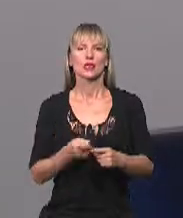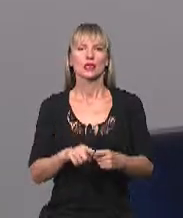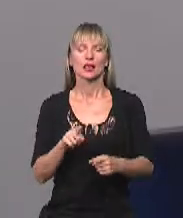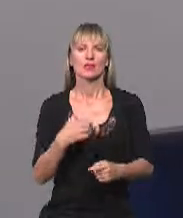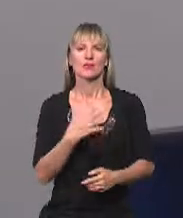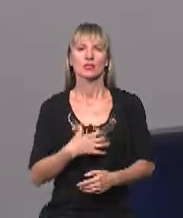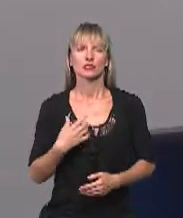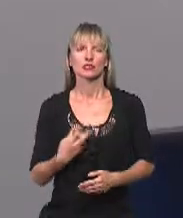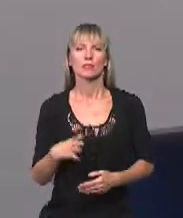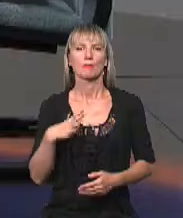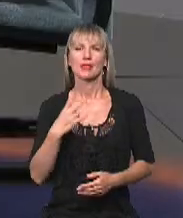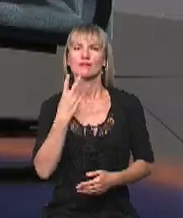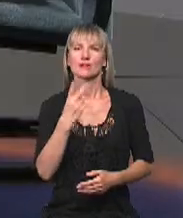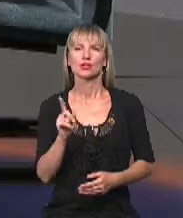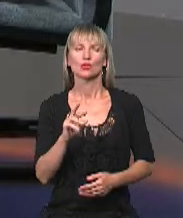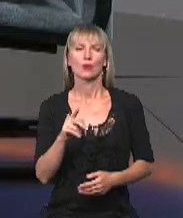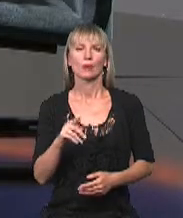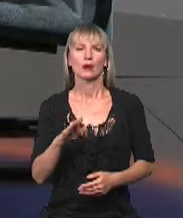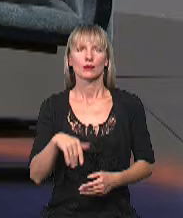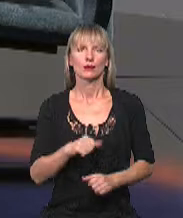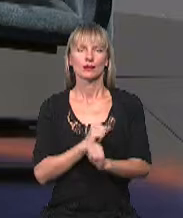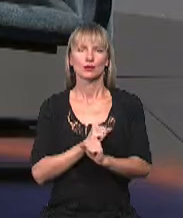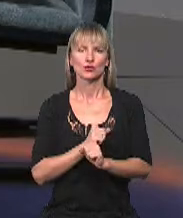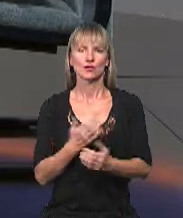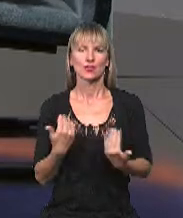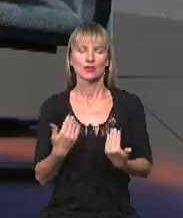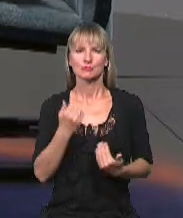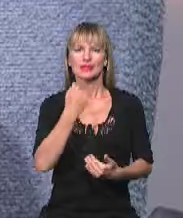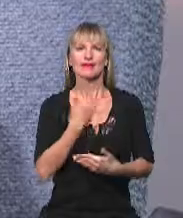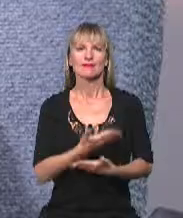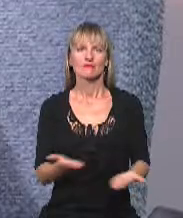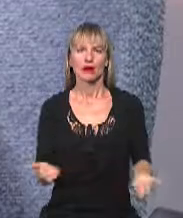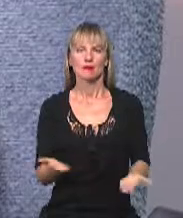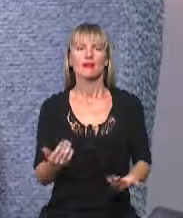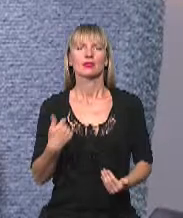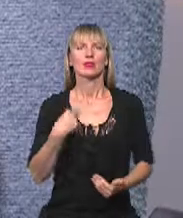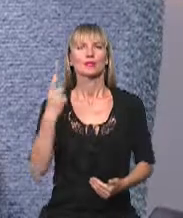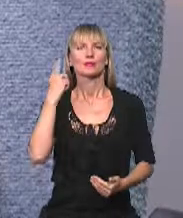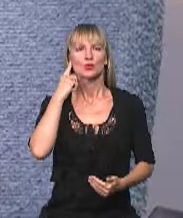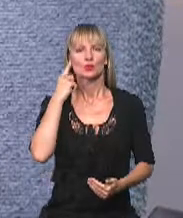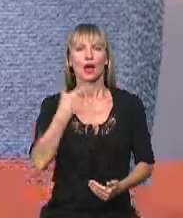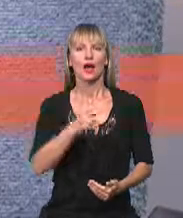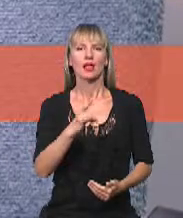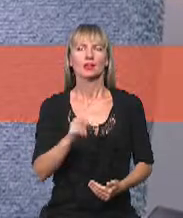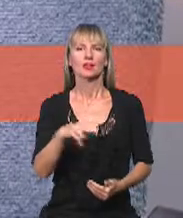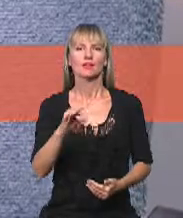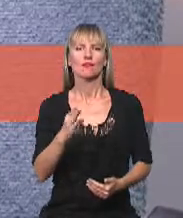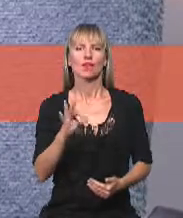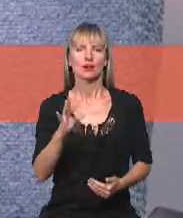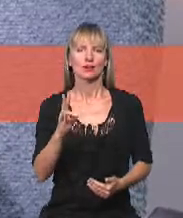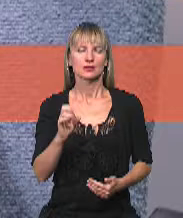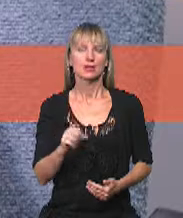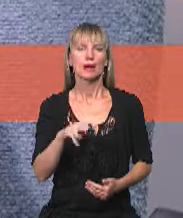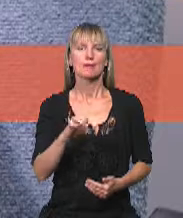Ставати видимими, щоб потім стати почутими. Абсолютно. Спасибі вам, сподіваюсь, нас почули. Ганна Дворна,